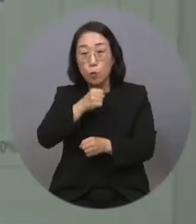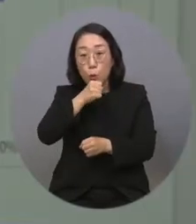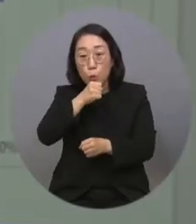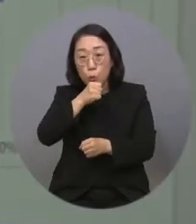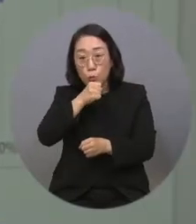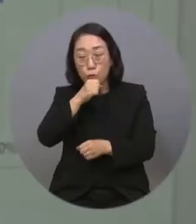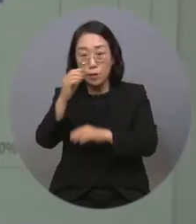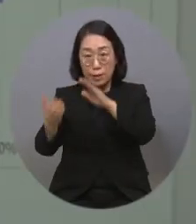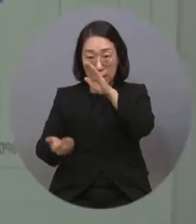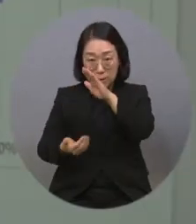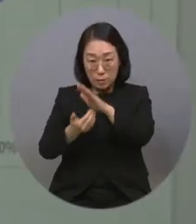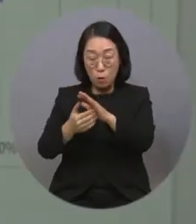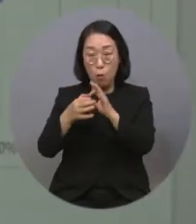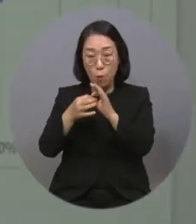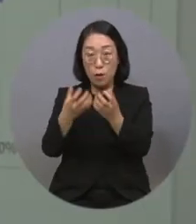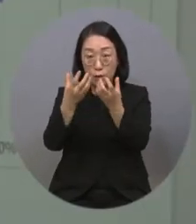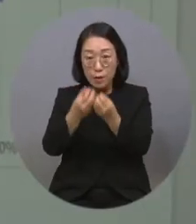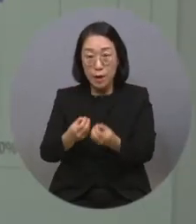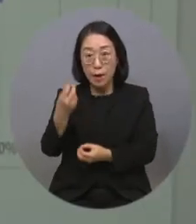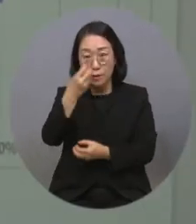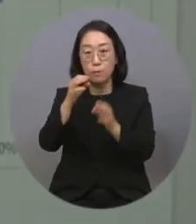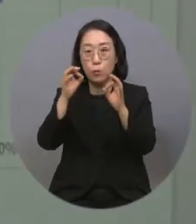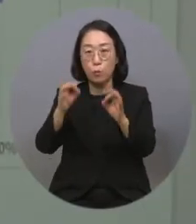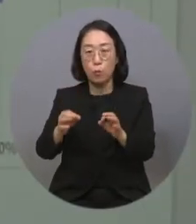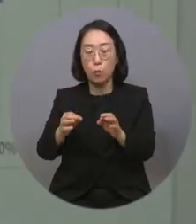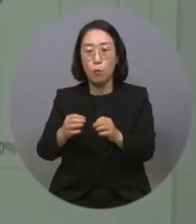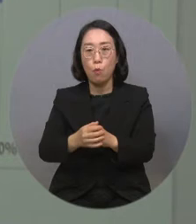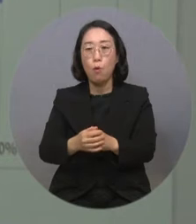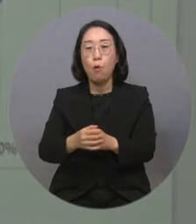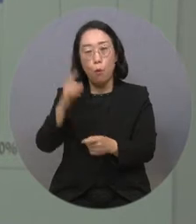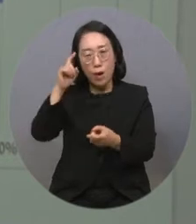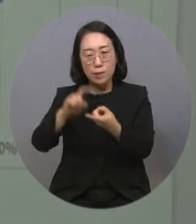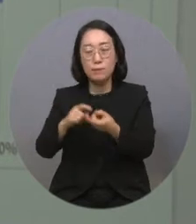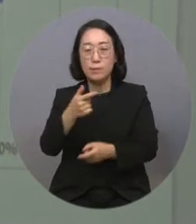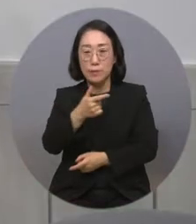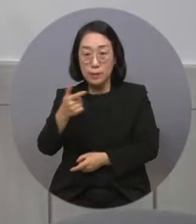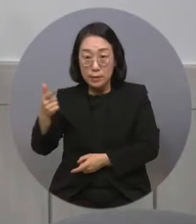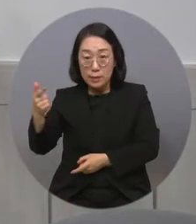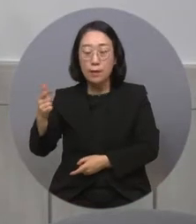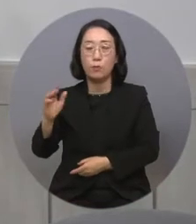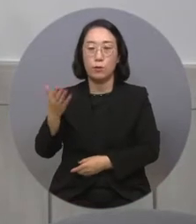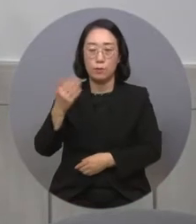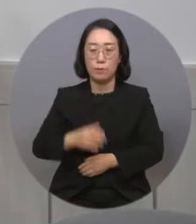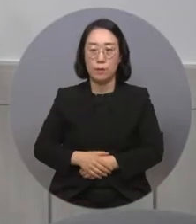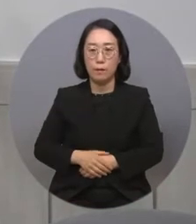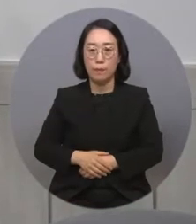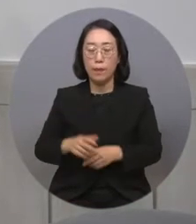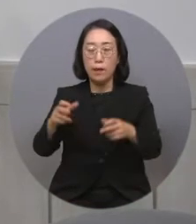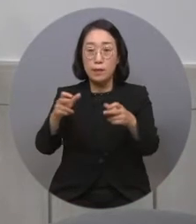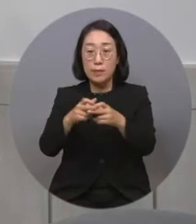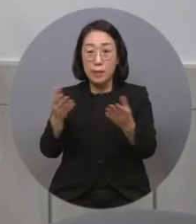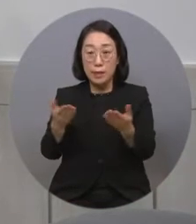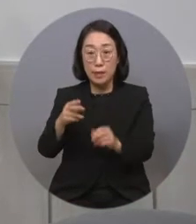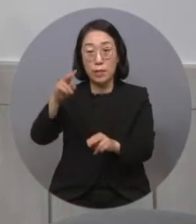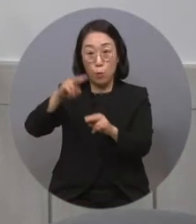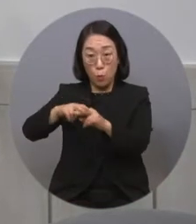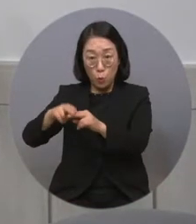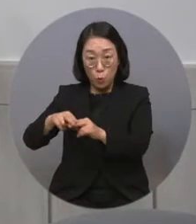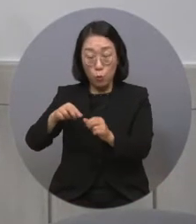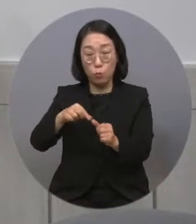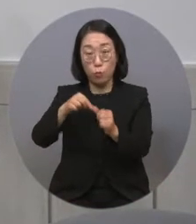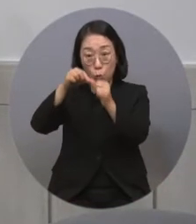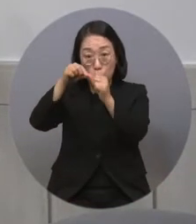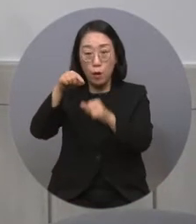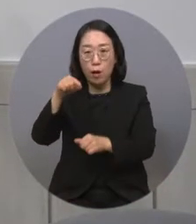통해 장애인 고용에 대한 관심을 높이는 계기가 됐습니다. 장애인 고용, 기업의